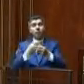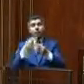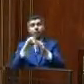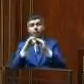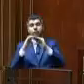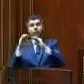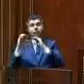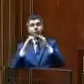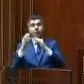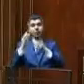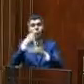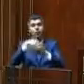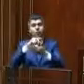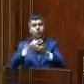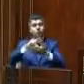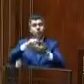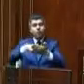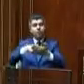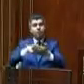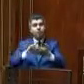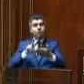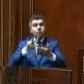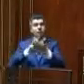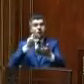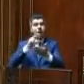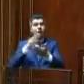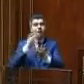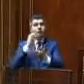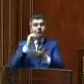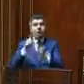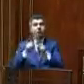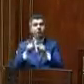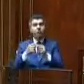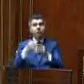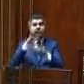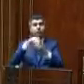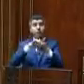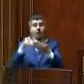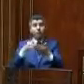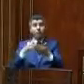مرة مشروطة بالمصادقة على توكيل تفاوضي يحدد الأهداف التجارية